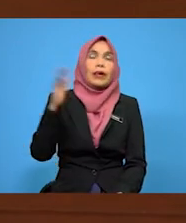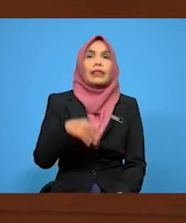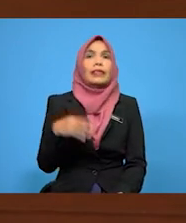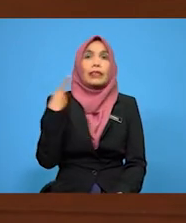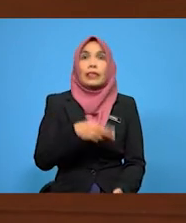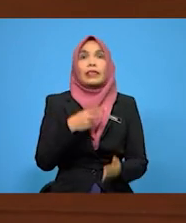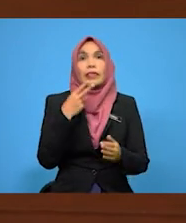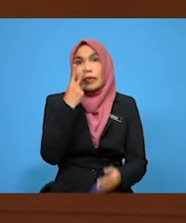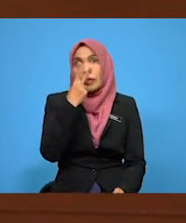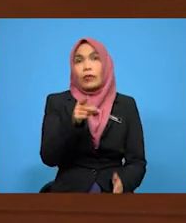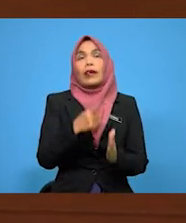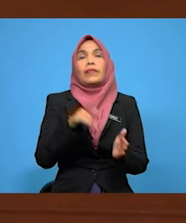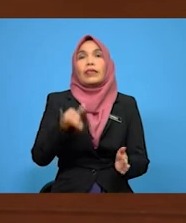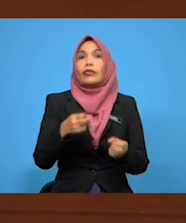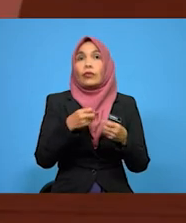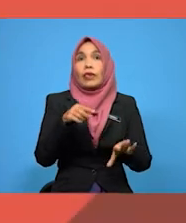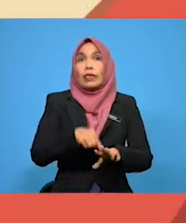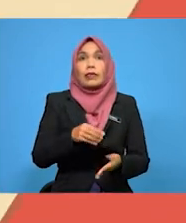yang telah kita pelajari.